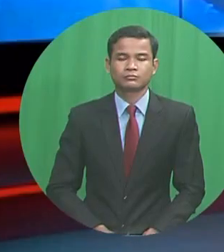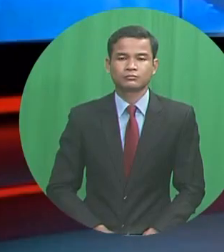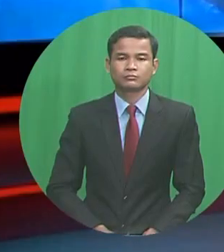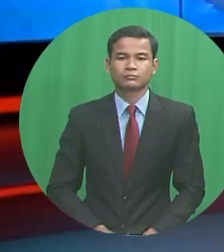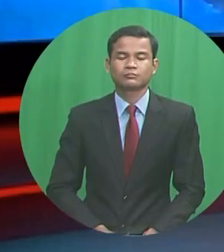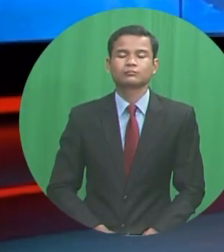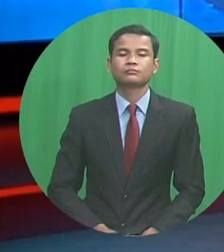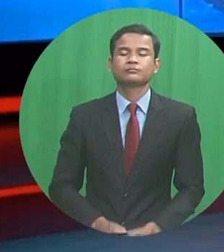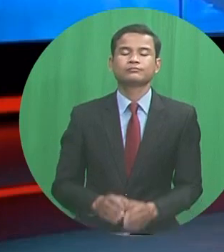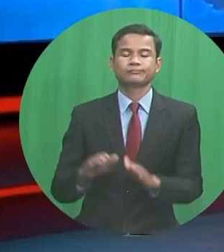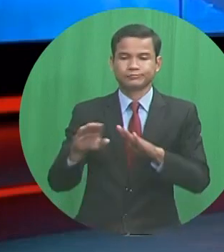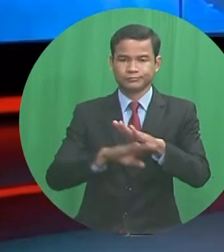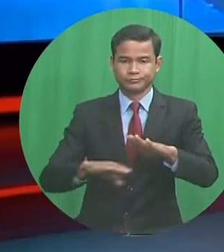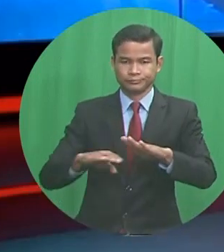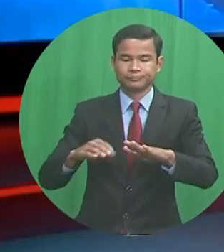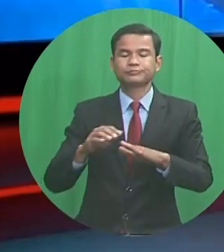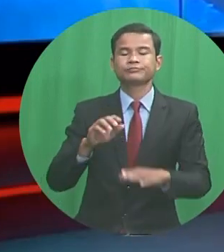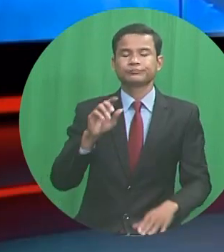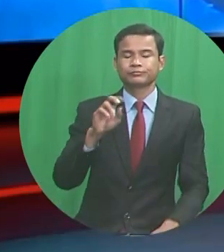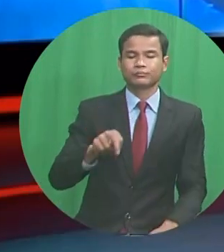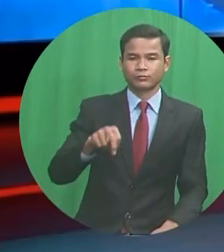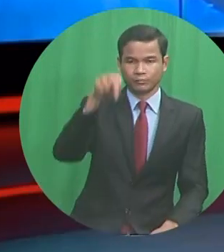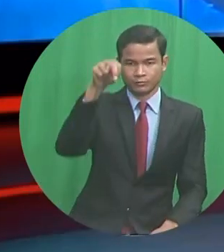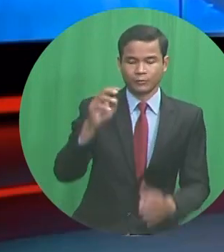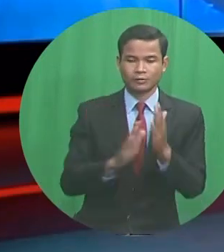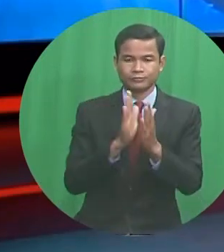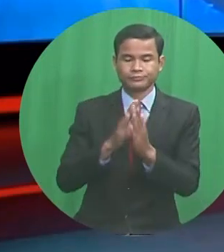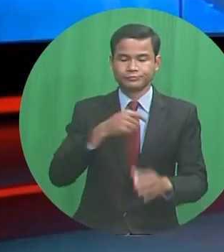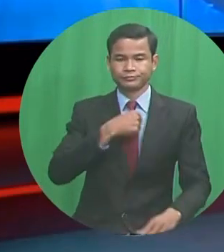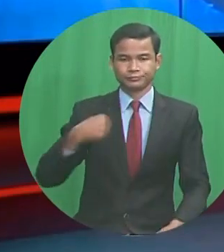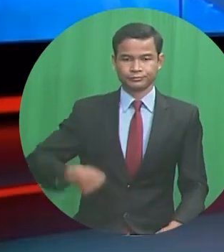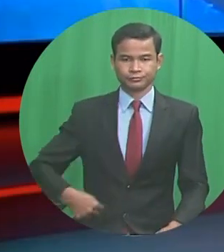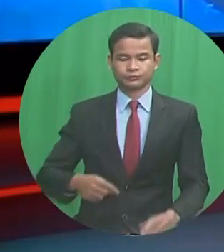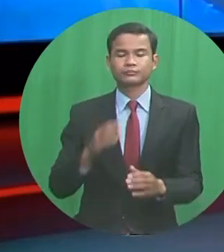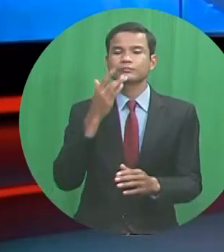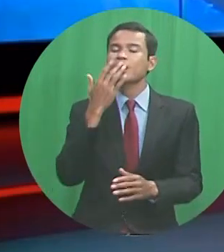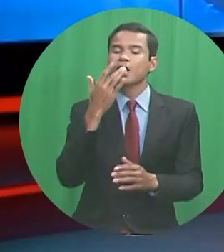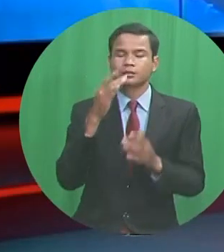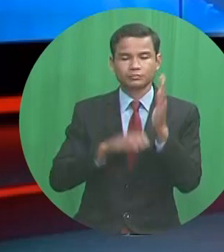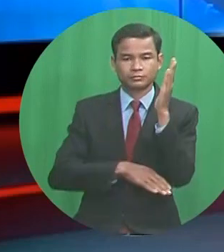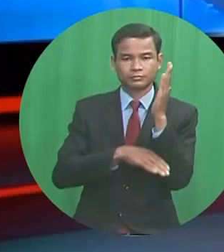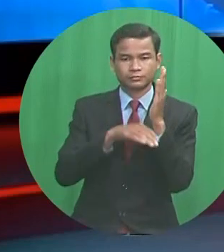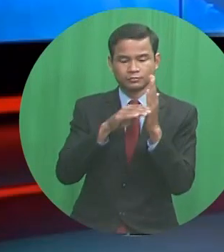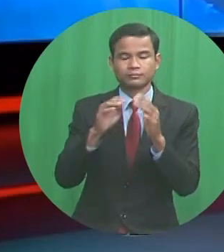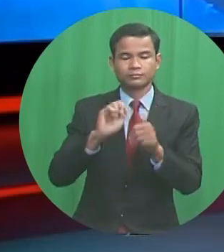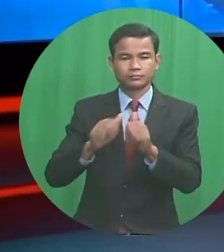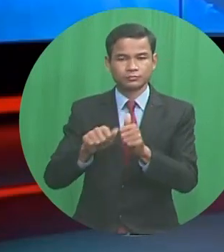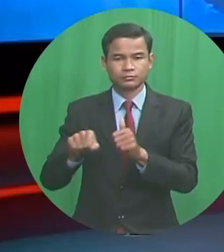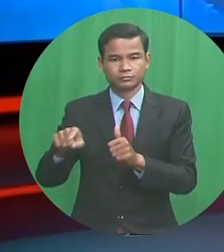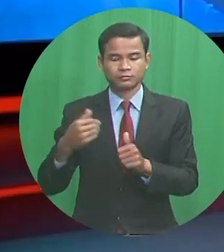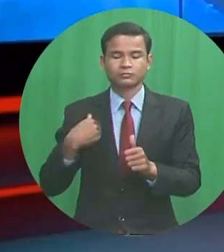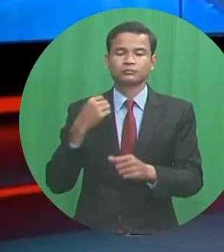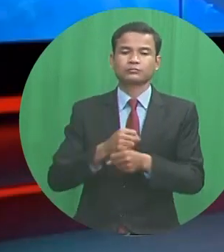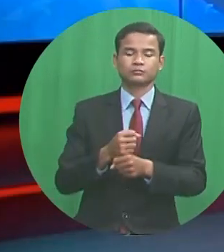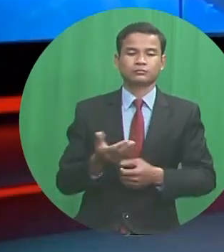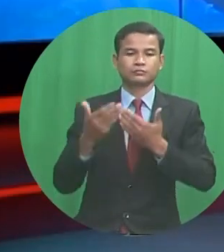ដោយឡែកអាជ្ញាធរនៅភាគខាងជើងនៃប្រទេសចិនដែលរងគ្រោះដោយទឹកជំនន់កំពុងប្រណាំងប្រជែងដើម្បីធ្វើ